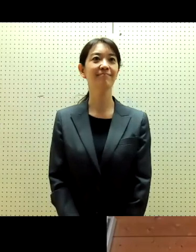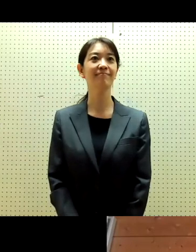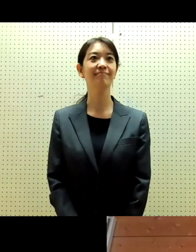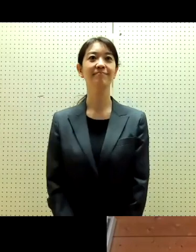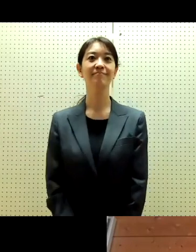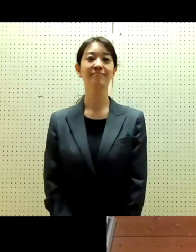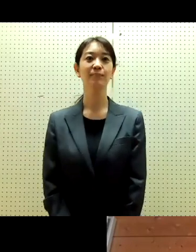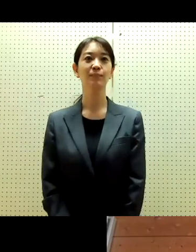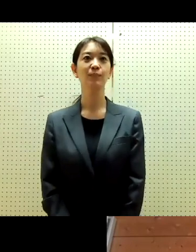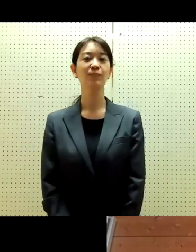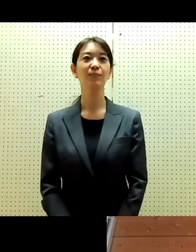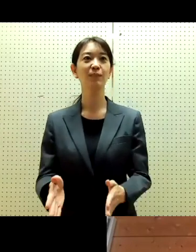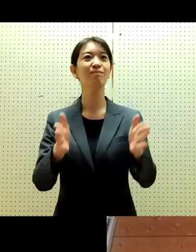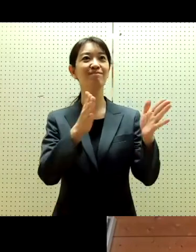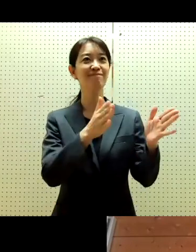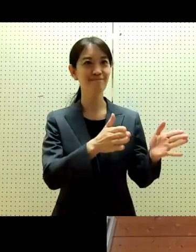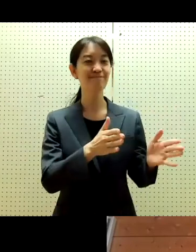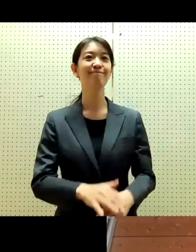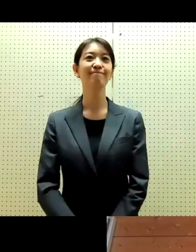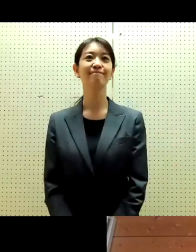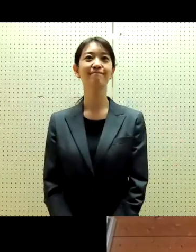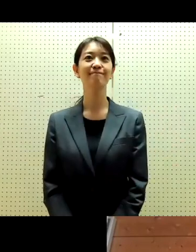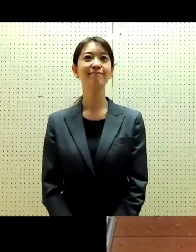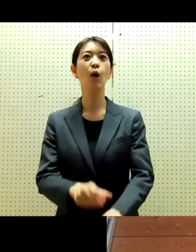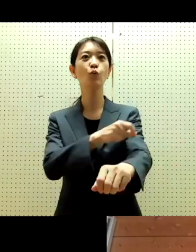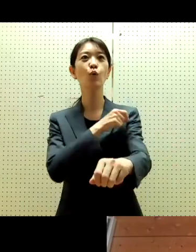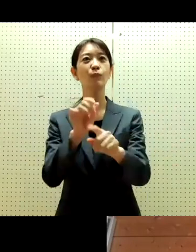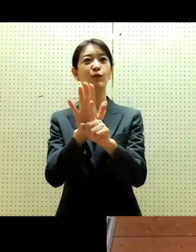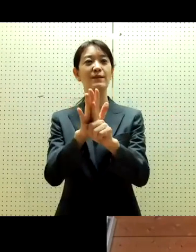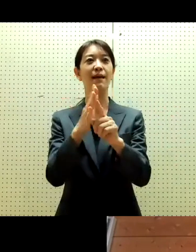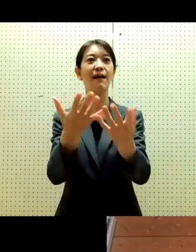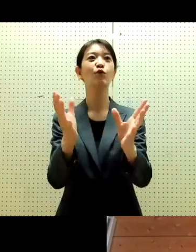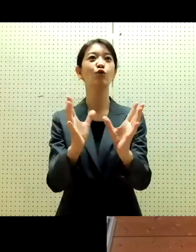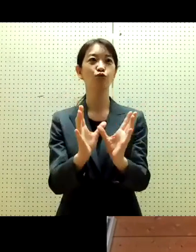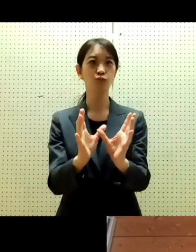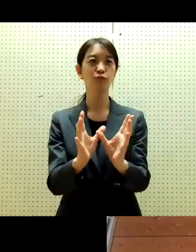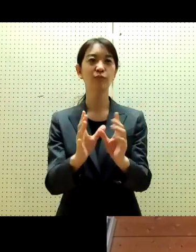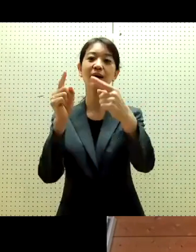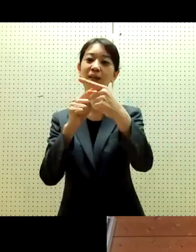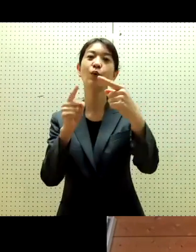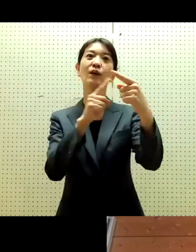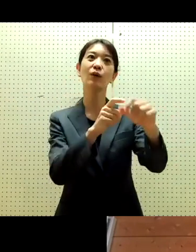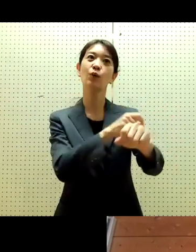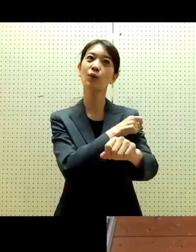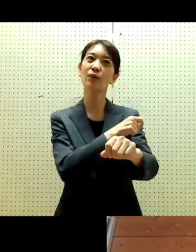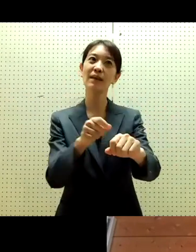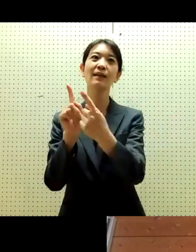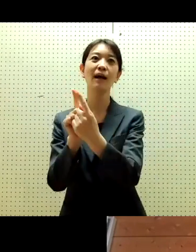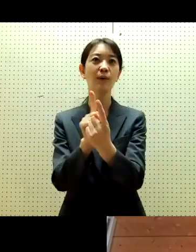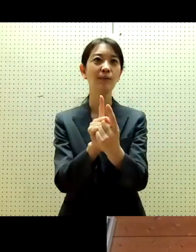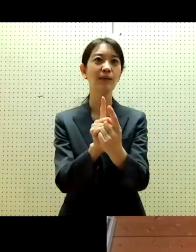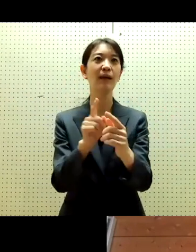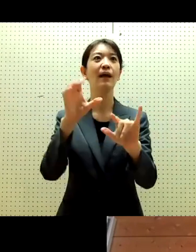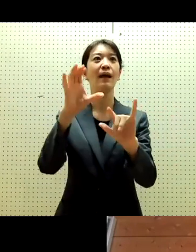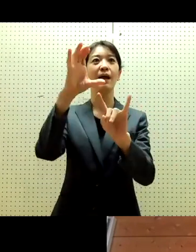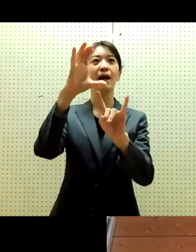では続きまして、特別支援学級で一人一人の特性に応じて ICT を活用